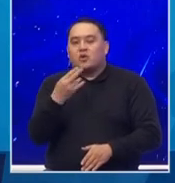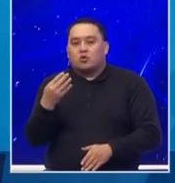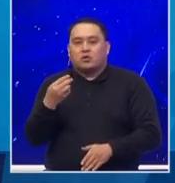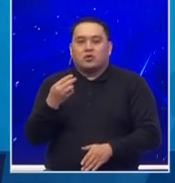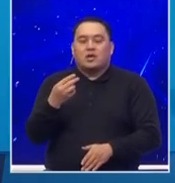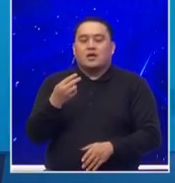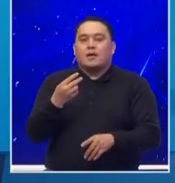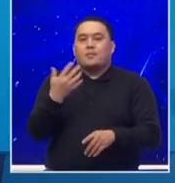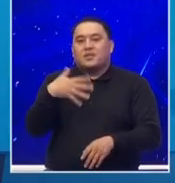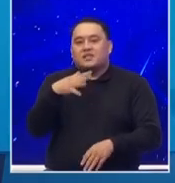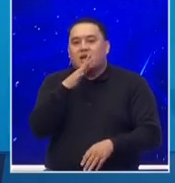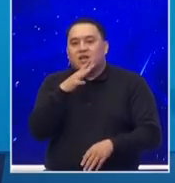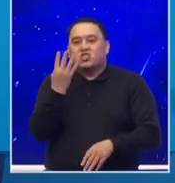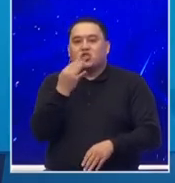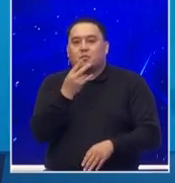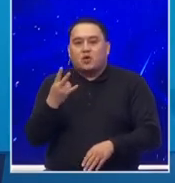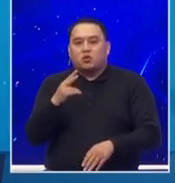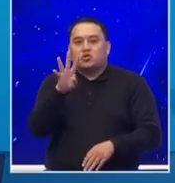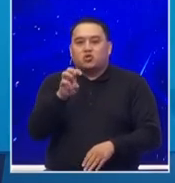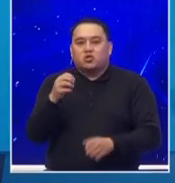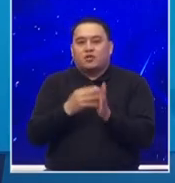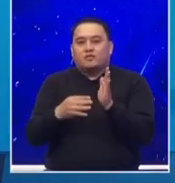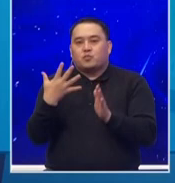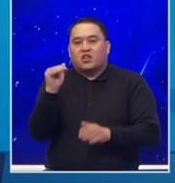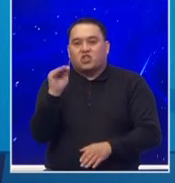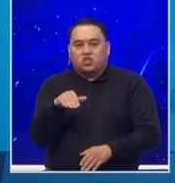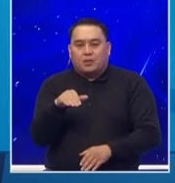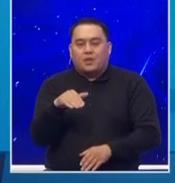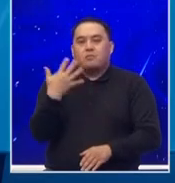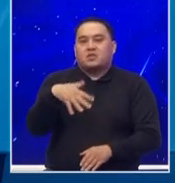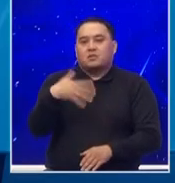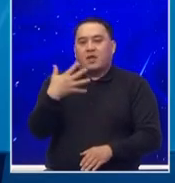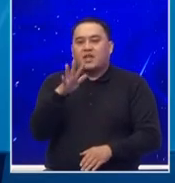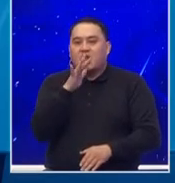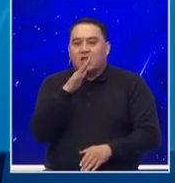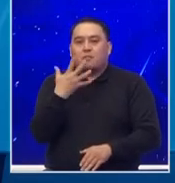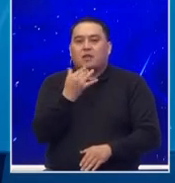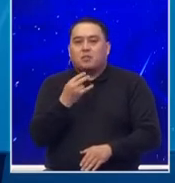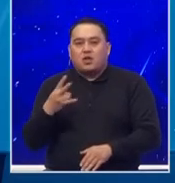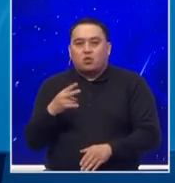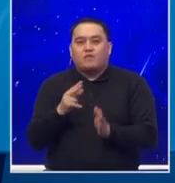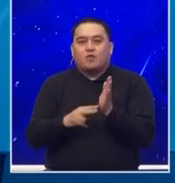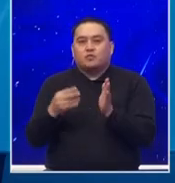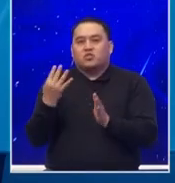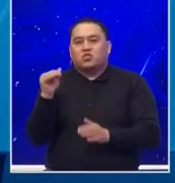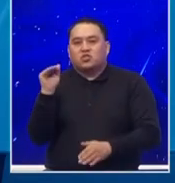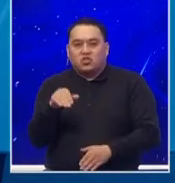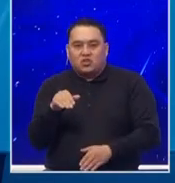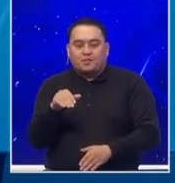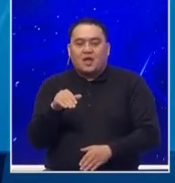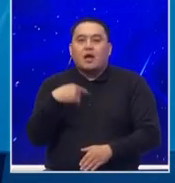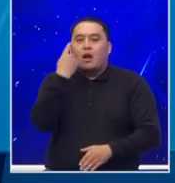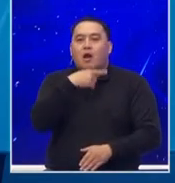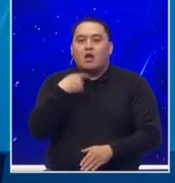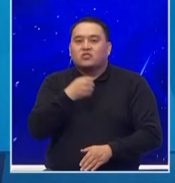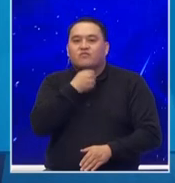тысяч. 50 лет. 4 миллиона 495 тысяч. 55 лет. 5 миллионов 84 тысячи. Для лиц